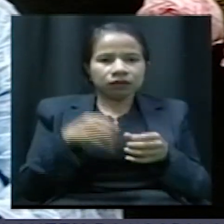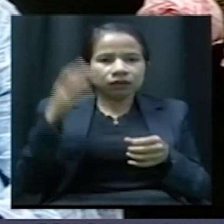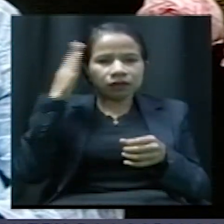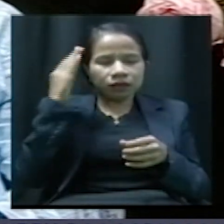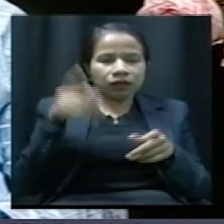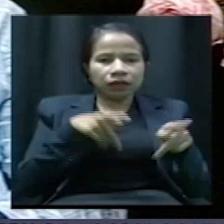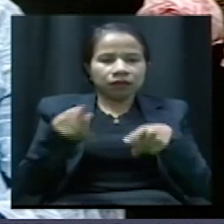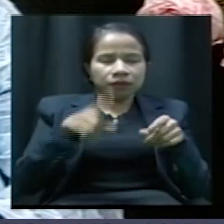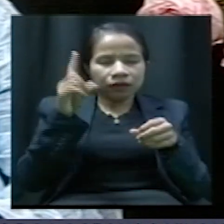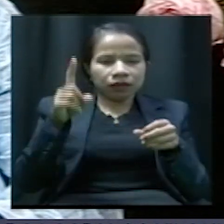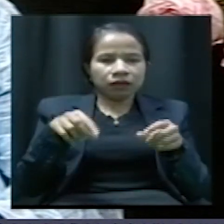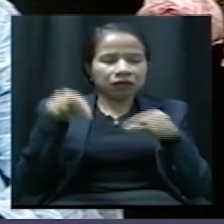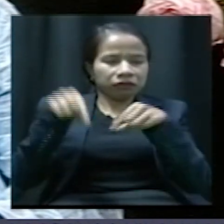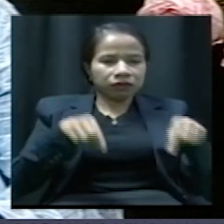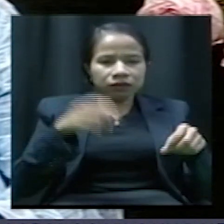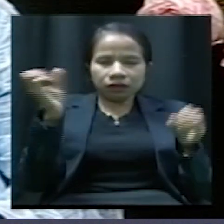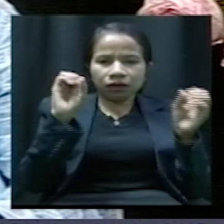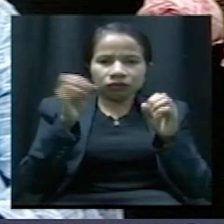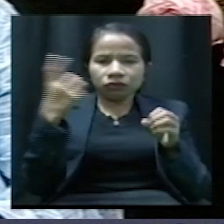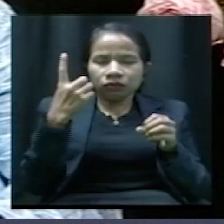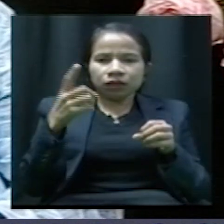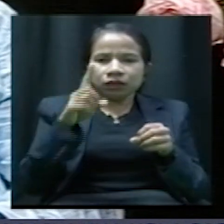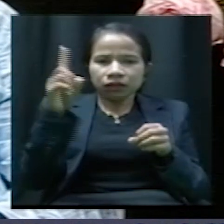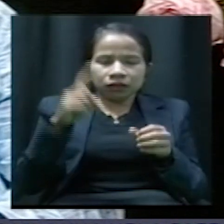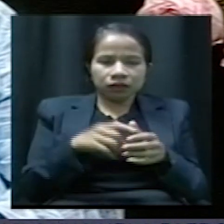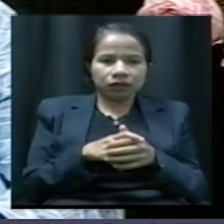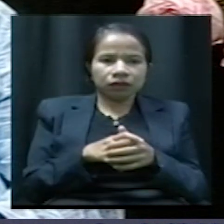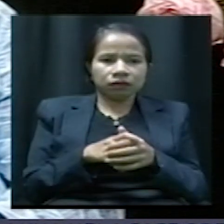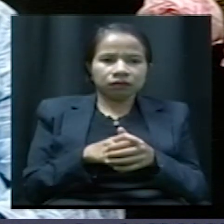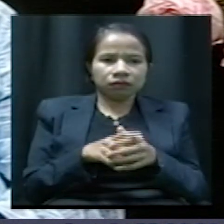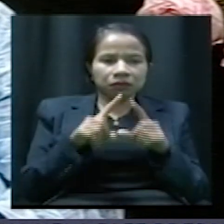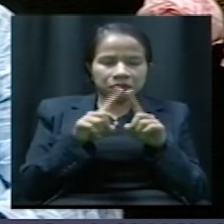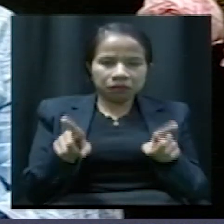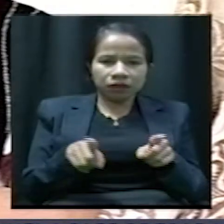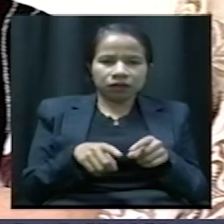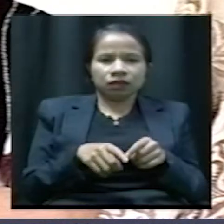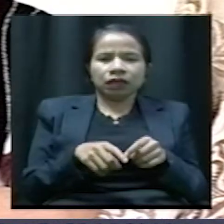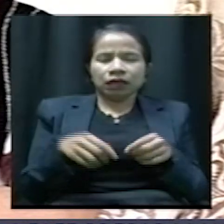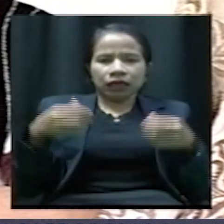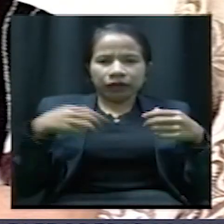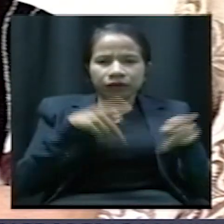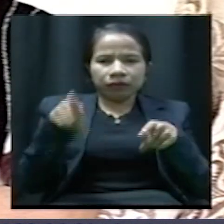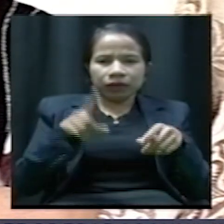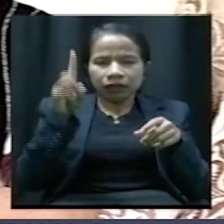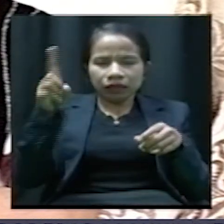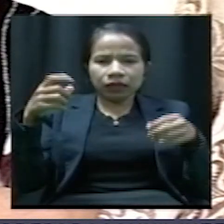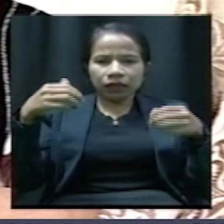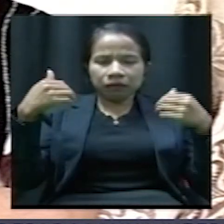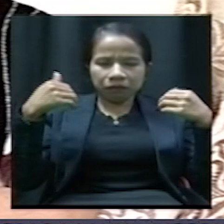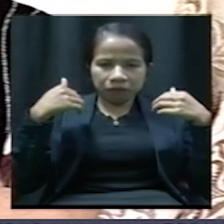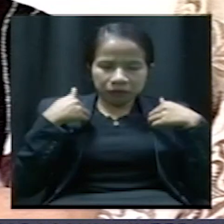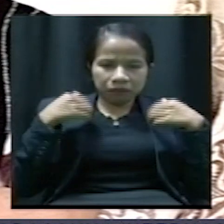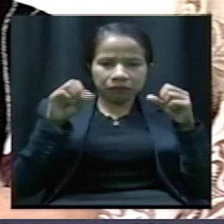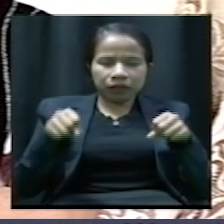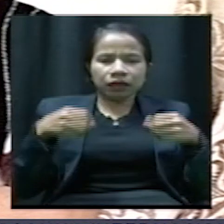katak Ema itu dalam romania deficiency ni lau sida dit bela dubru bela triplu bela kama sa ijem pulan sang Ema ni